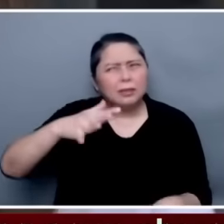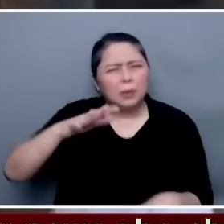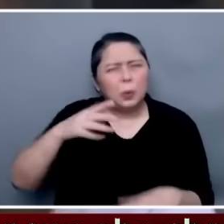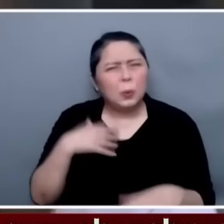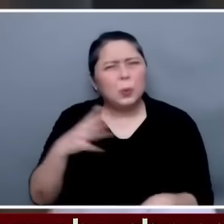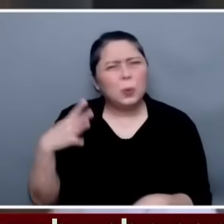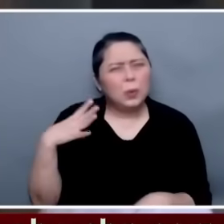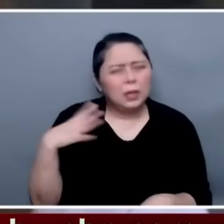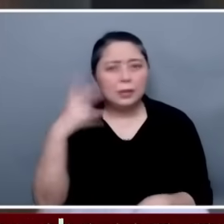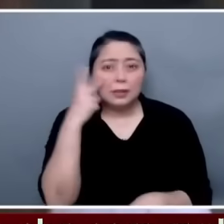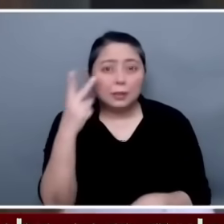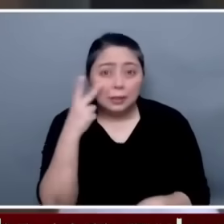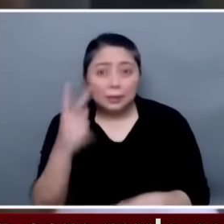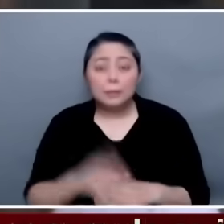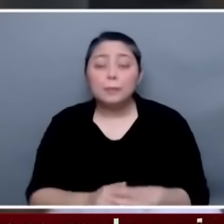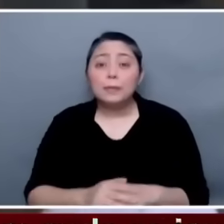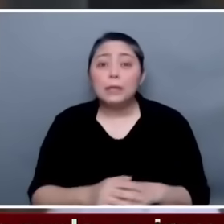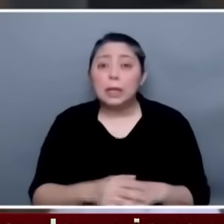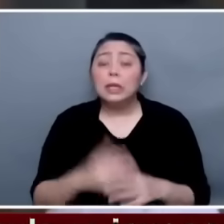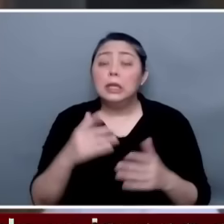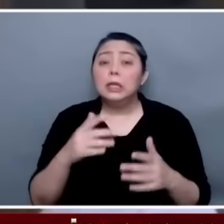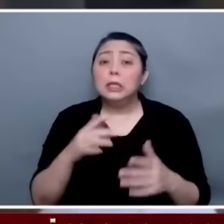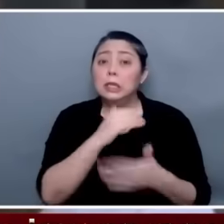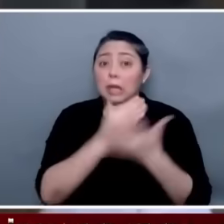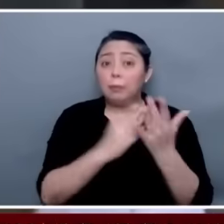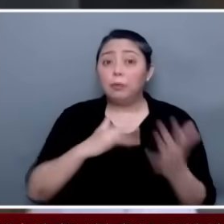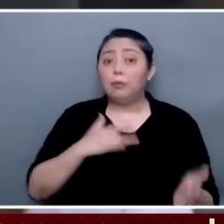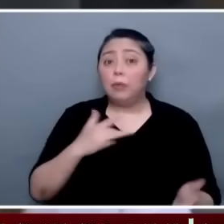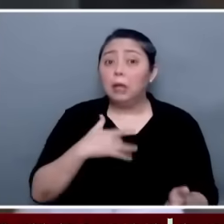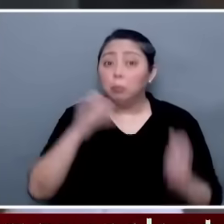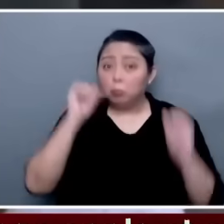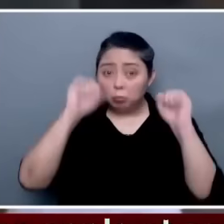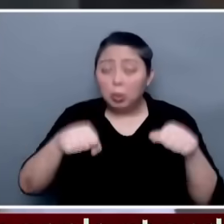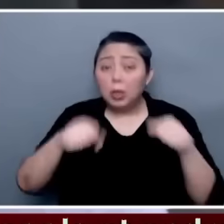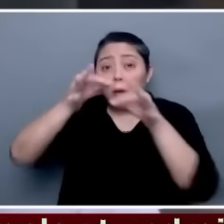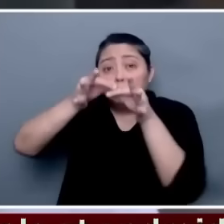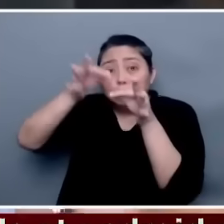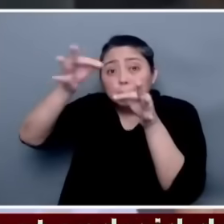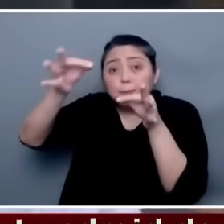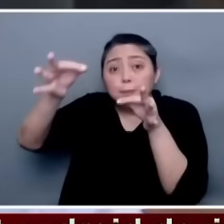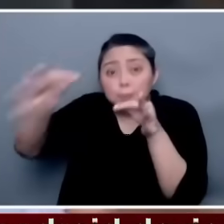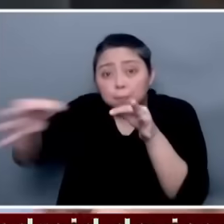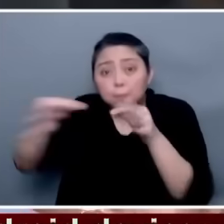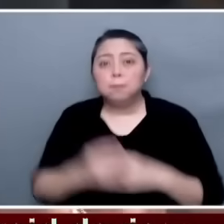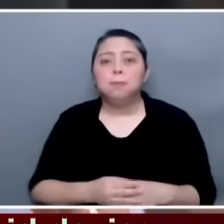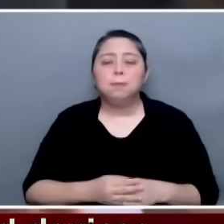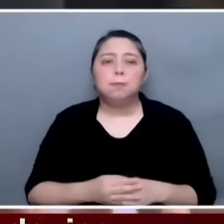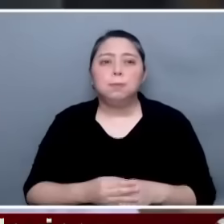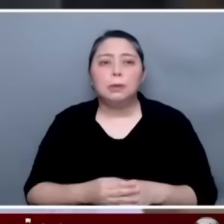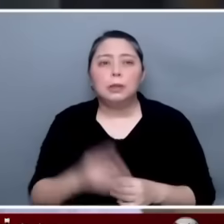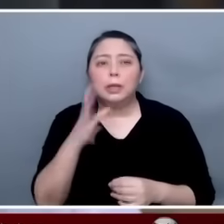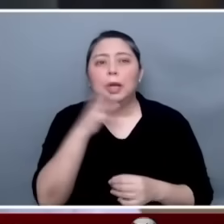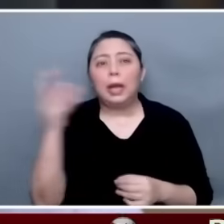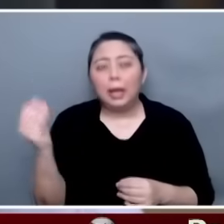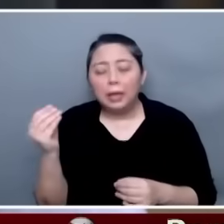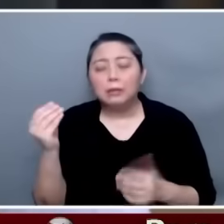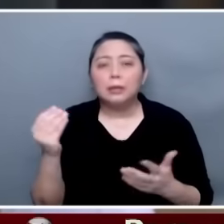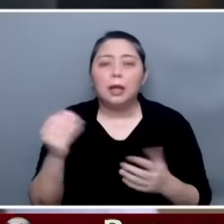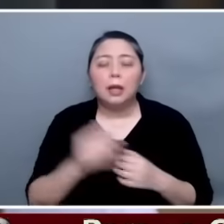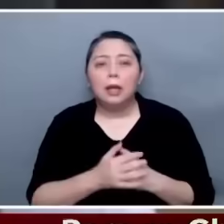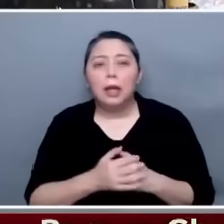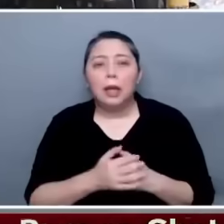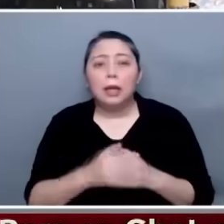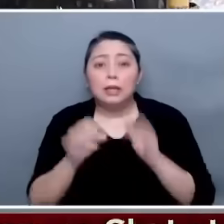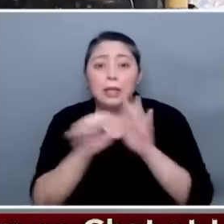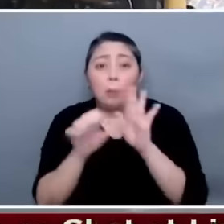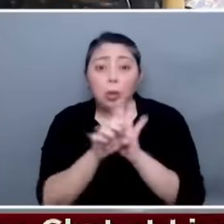na pahabain or hindi, okay lang din po. Kasi being pregnant po at saka may anak na toddler, di naman po kayo mag-stay ng matagal sa